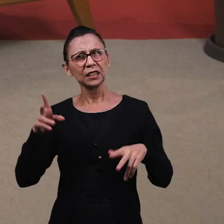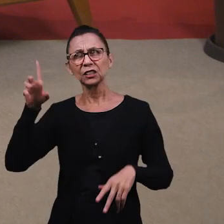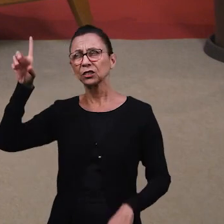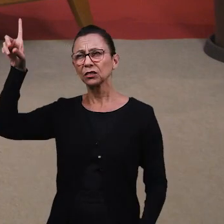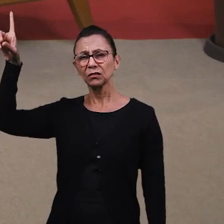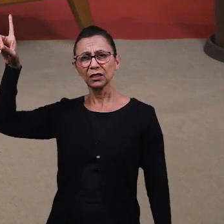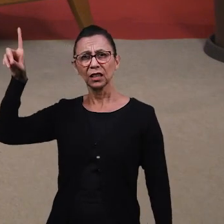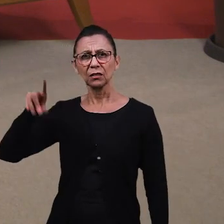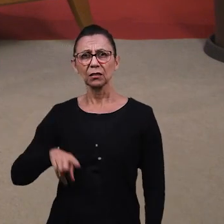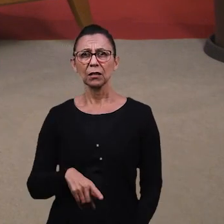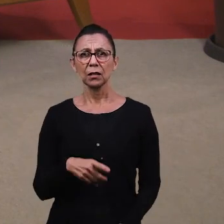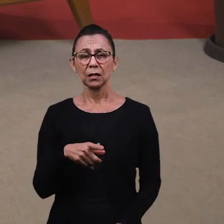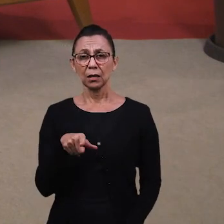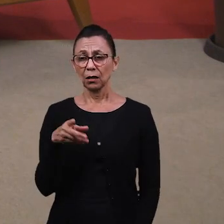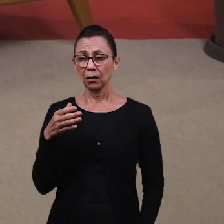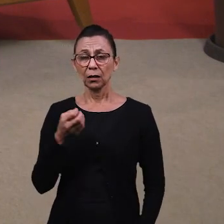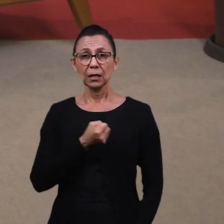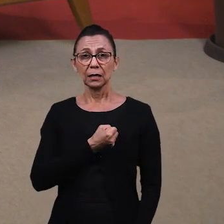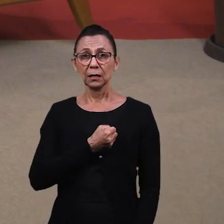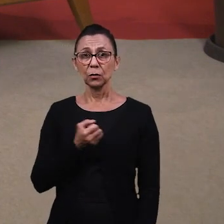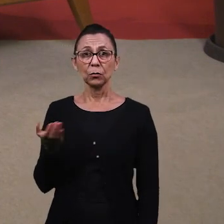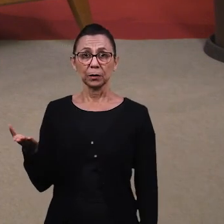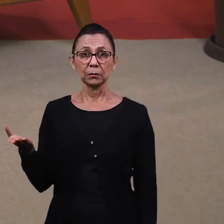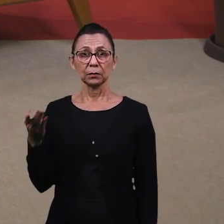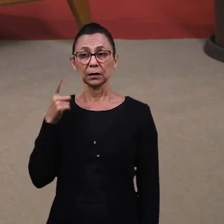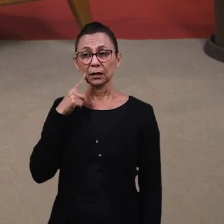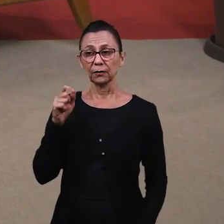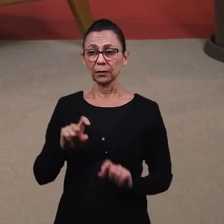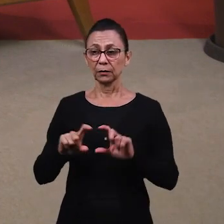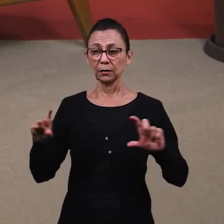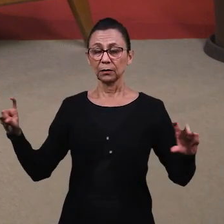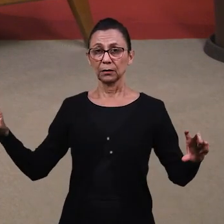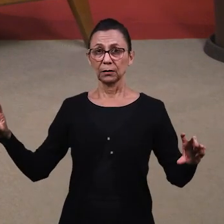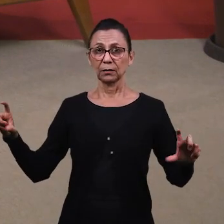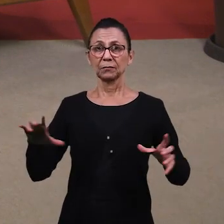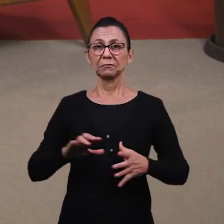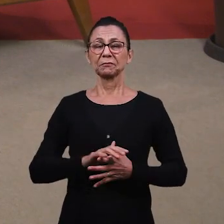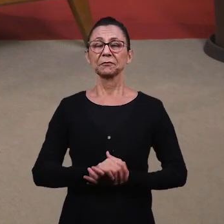Seigneur. Vous pouvez appeler toujours quand vous avez besoin sur le numéro qui apparaît à l'écran,